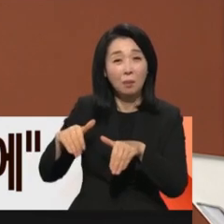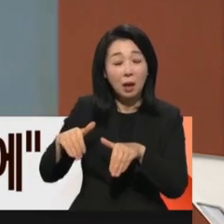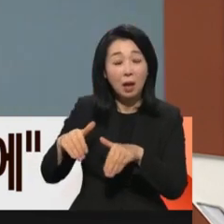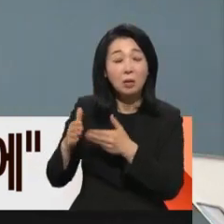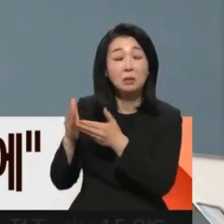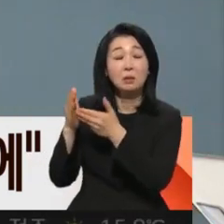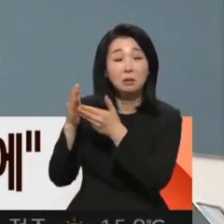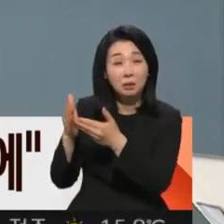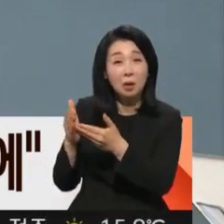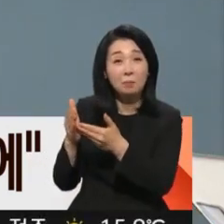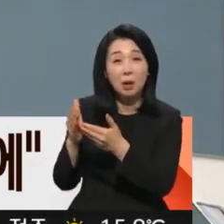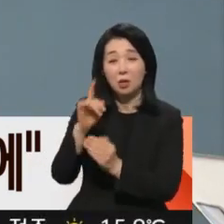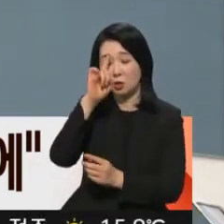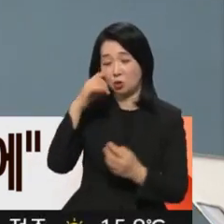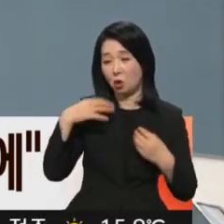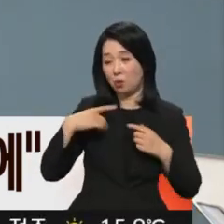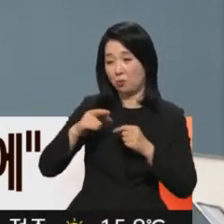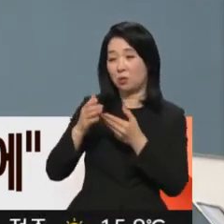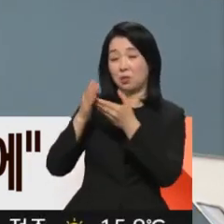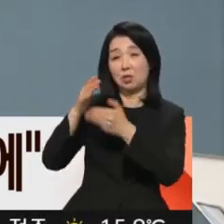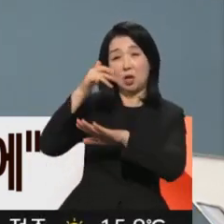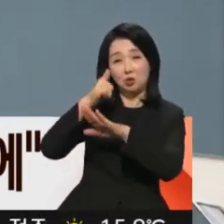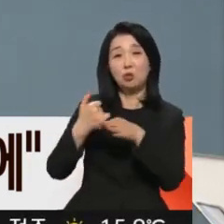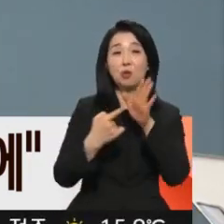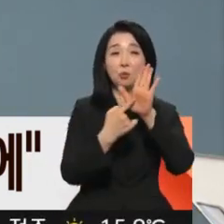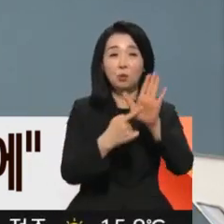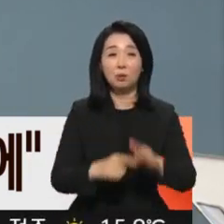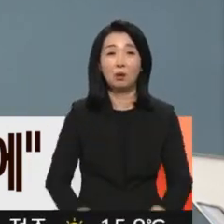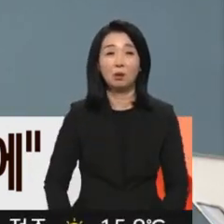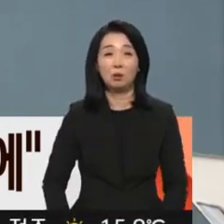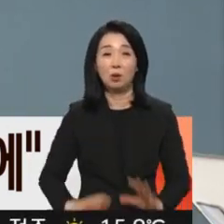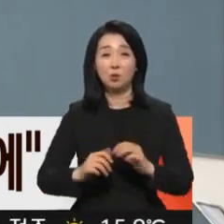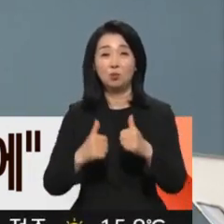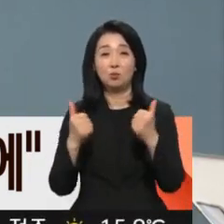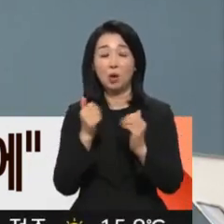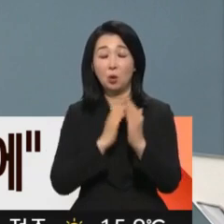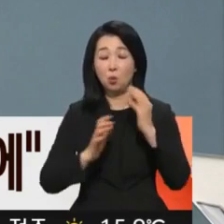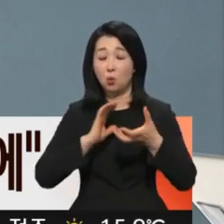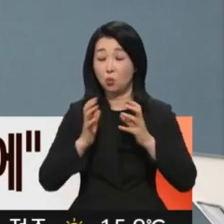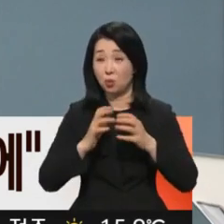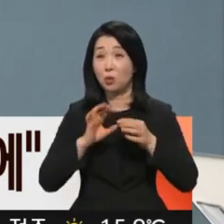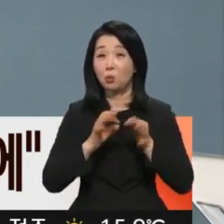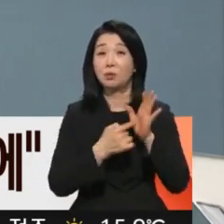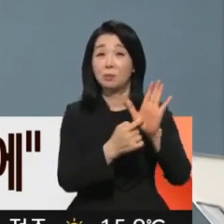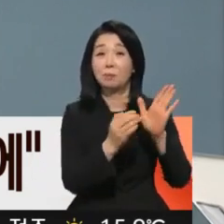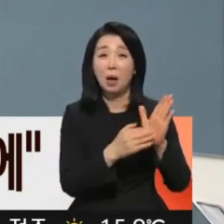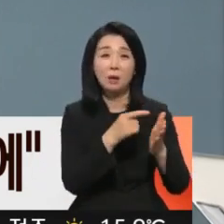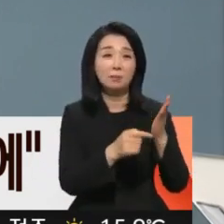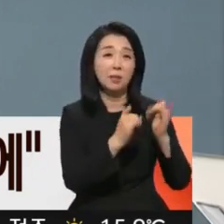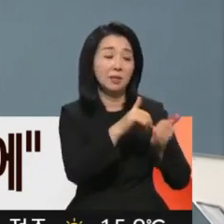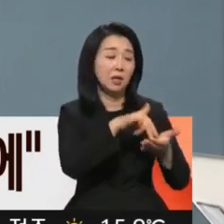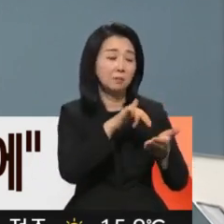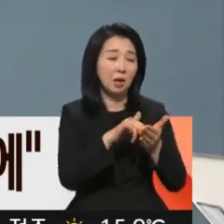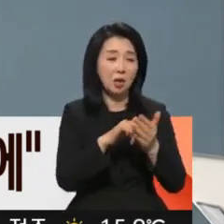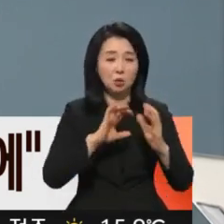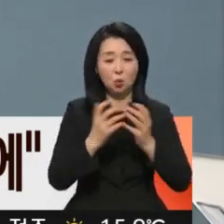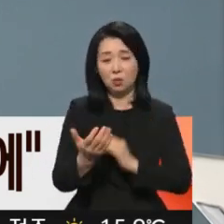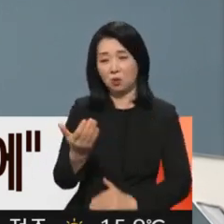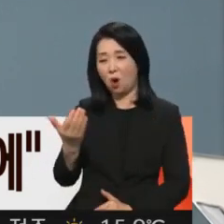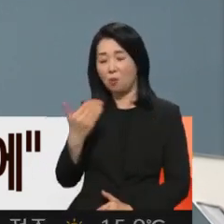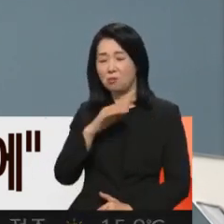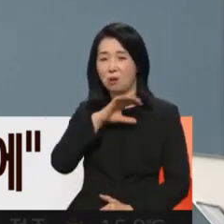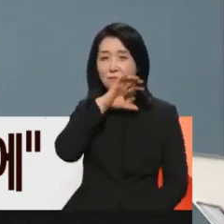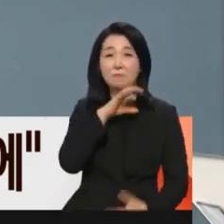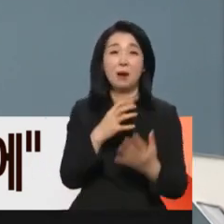사실상의 최종안을 공개했습니다 국회의 공개토론회를 통해서인데요 피해자 측은 토론회 전부터 반발하고 있고 또